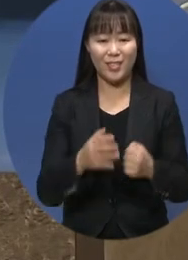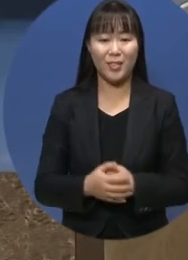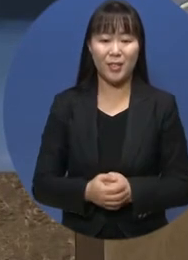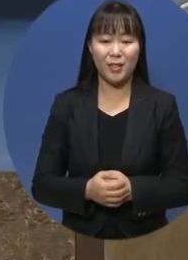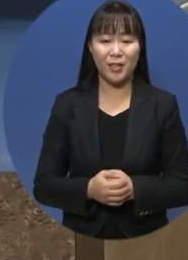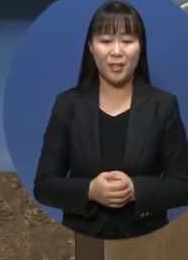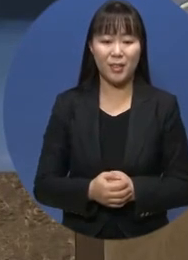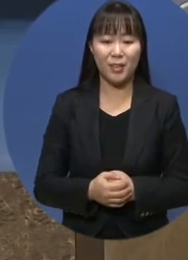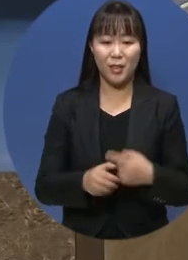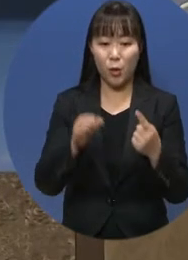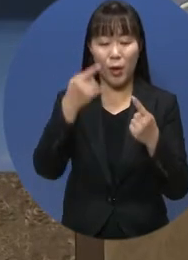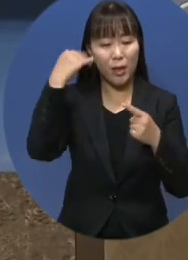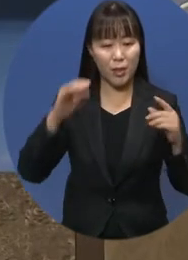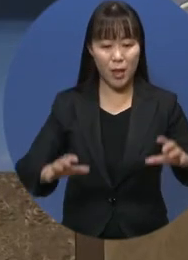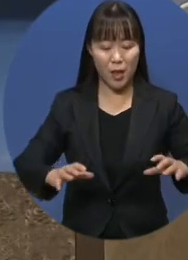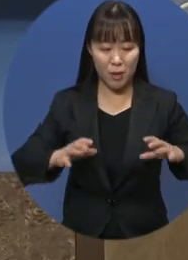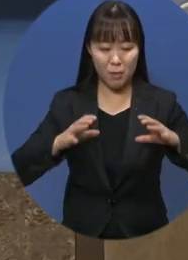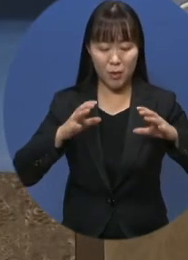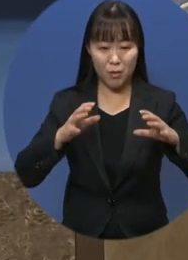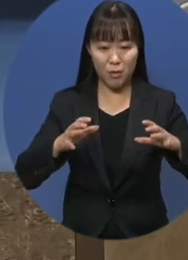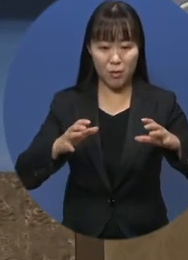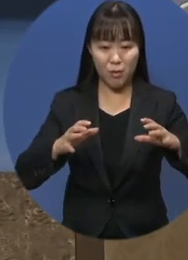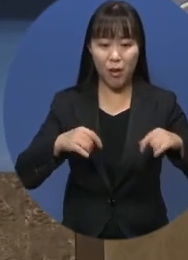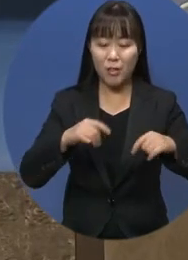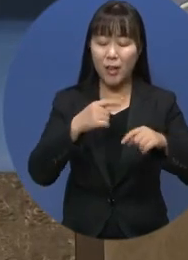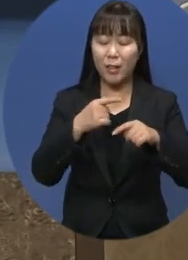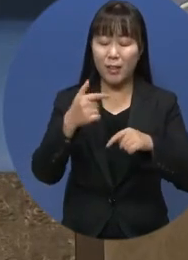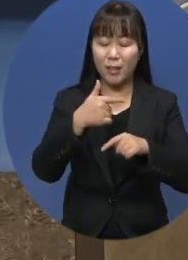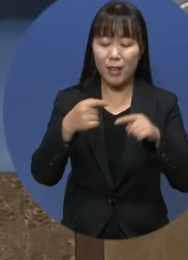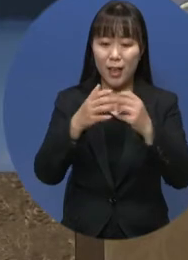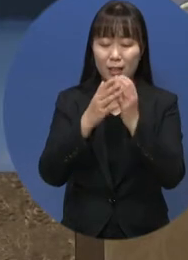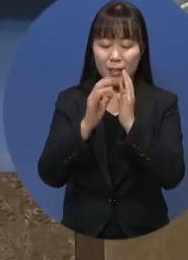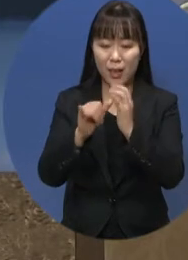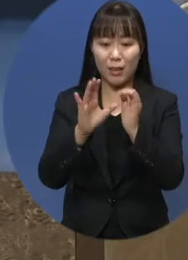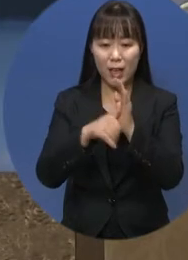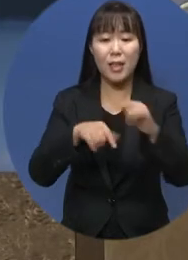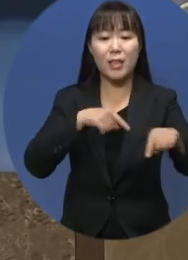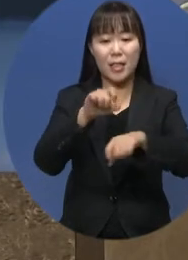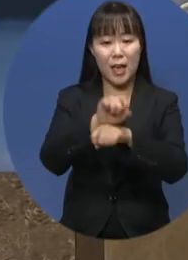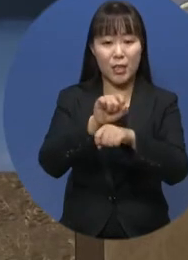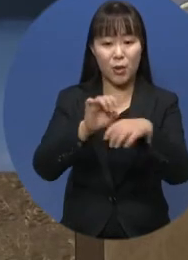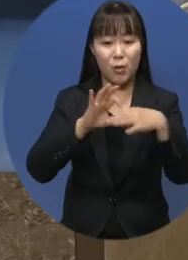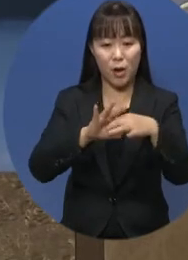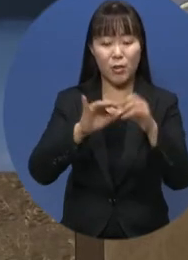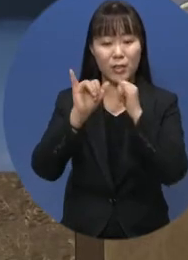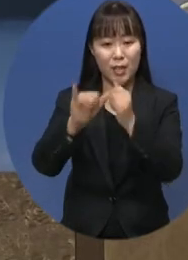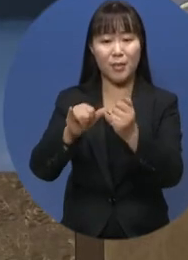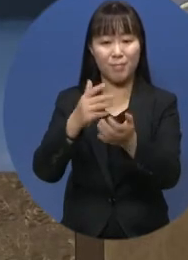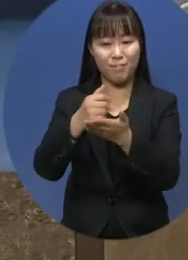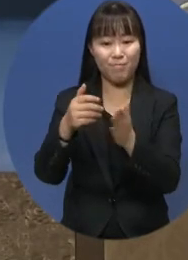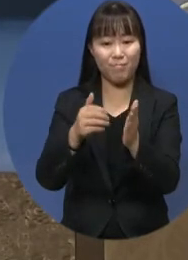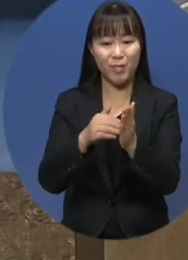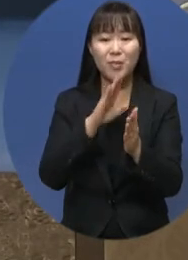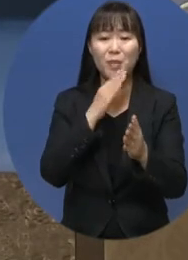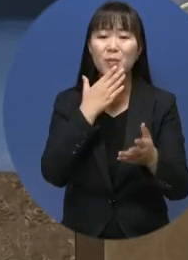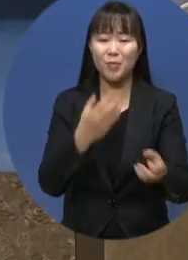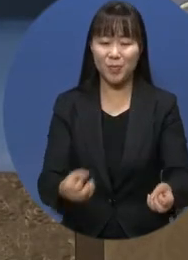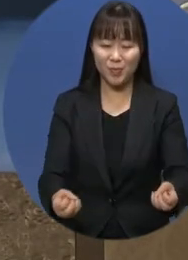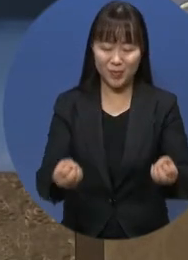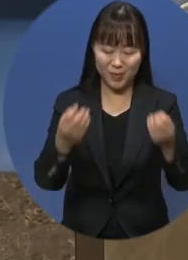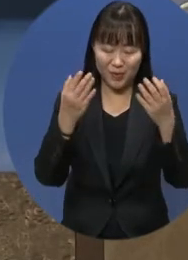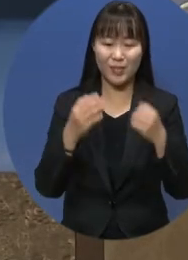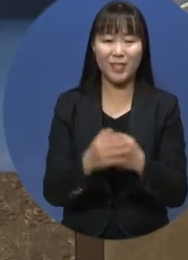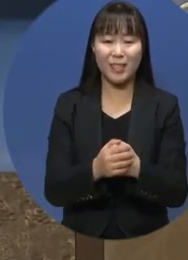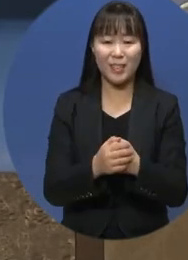고요히 제 1 회 대한민국 혼 정 대상의 너 자치 임정 부문 수상을 하셨는데요 진심으로 축하